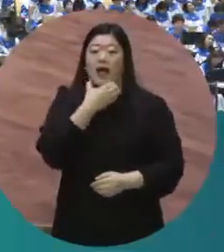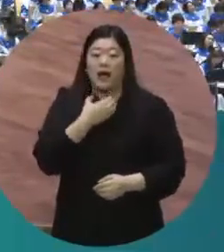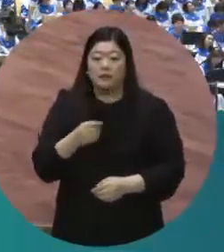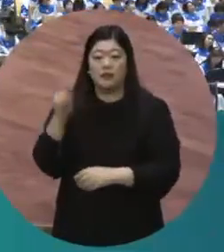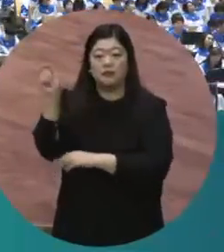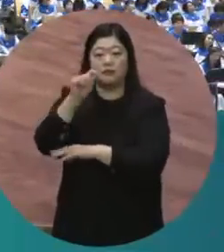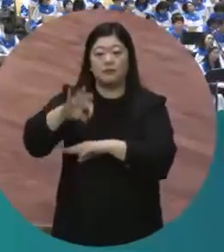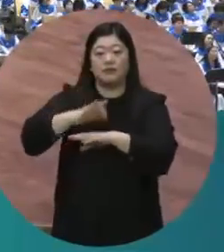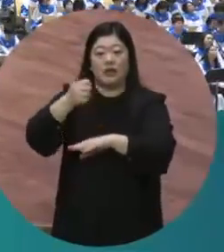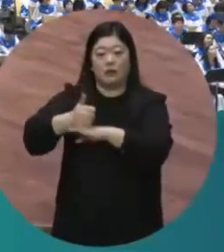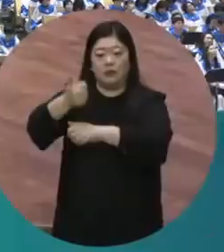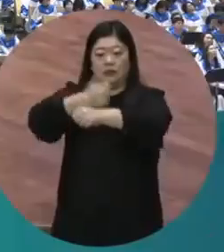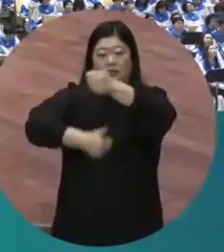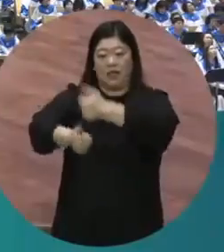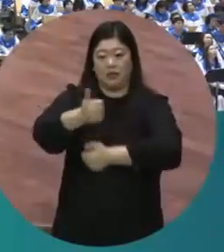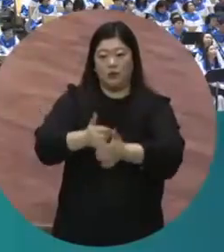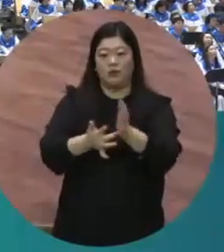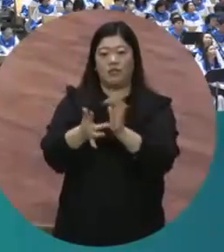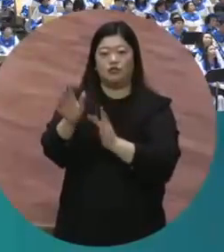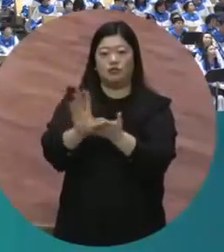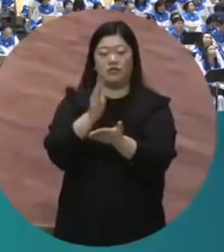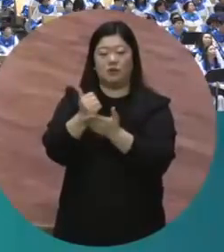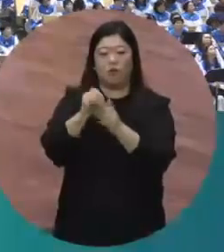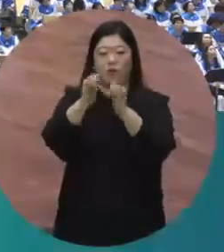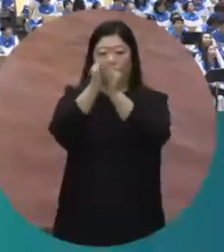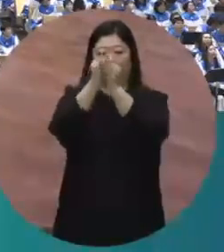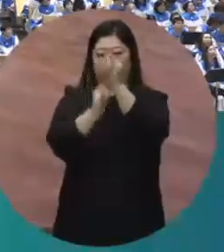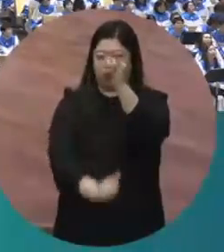다윗의 자손 예수 그리스도의 계보라.